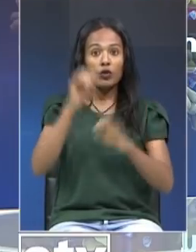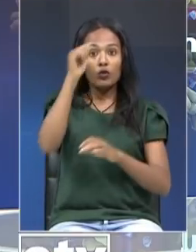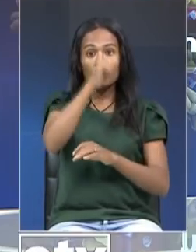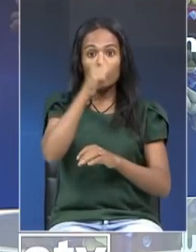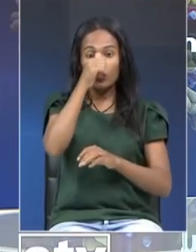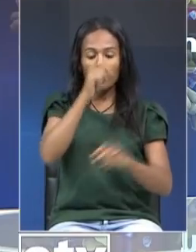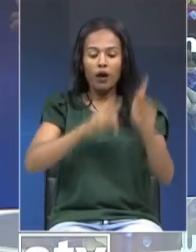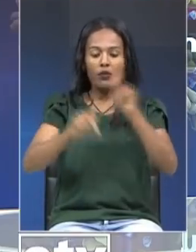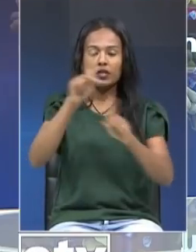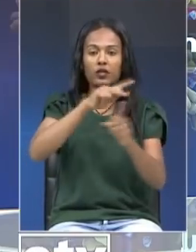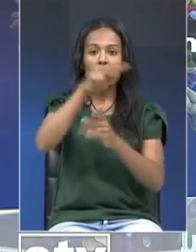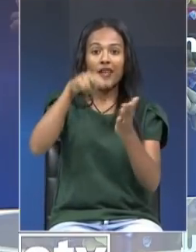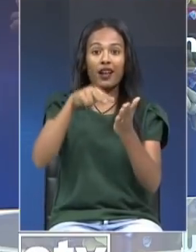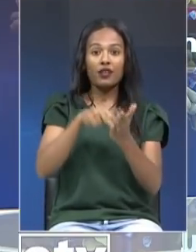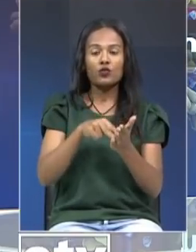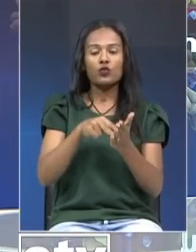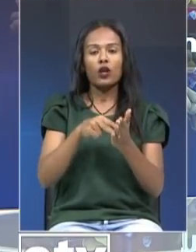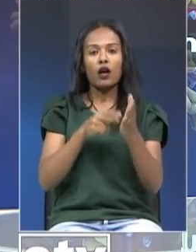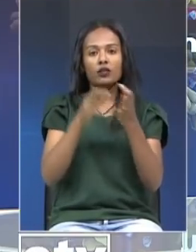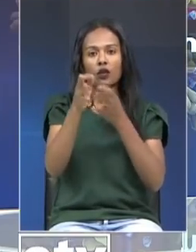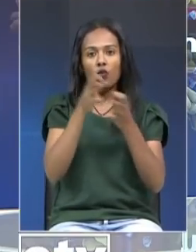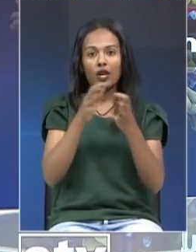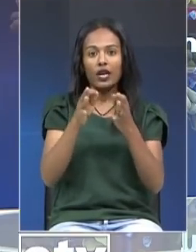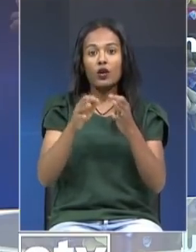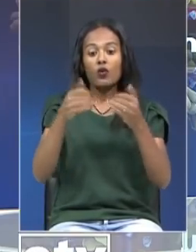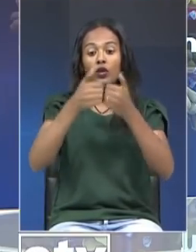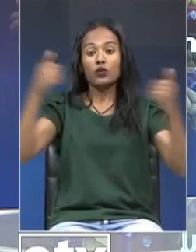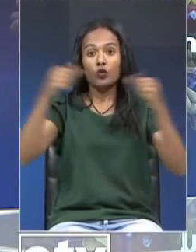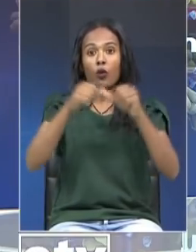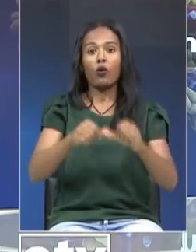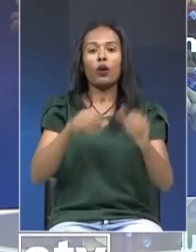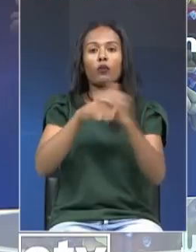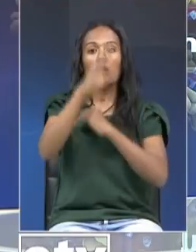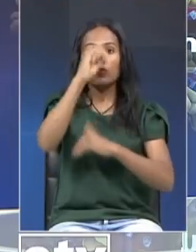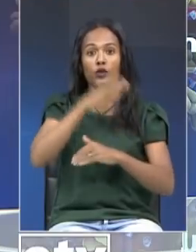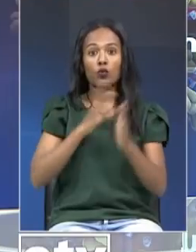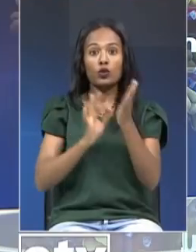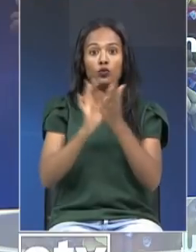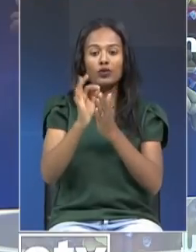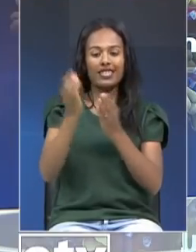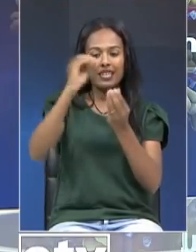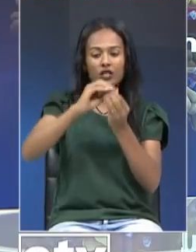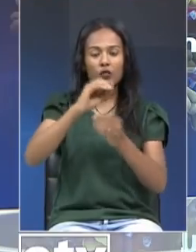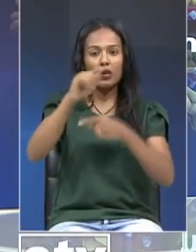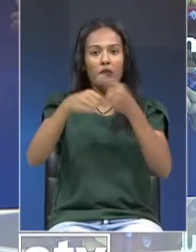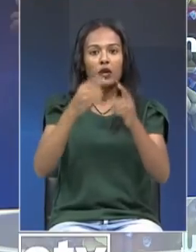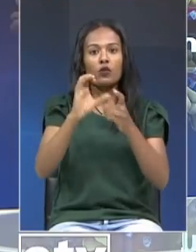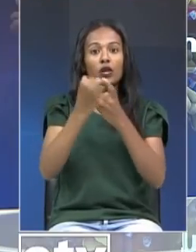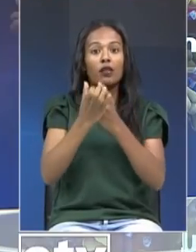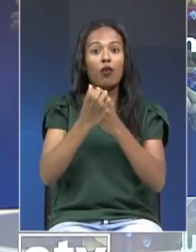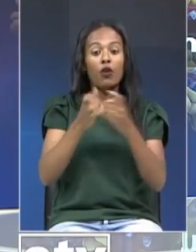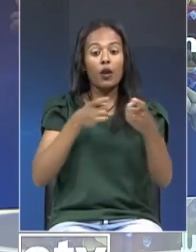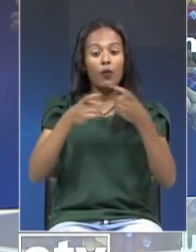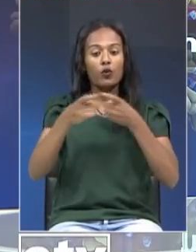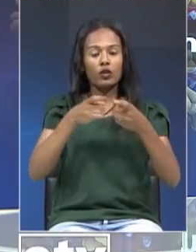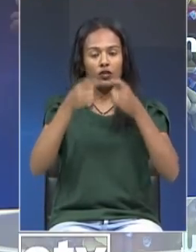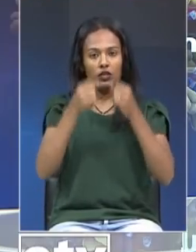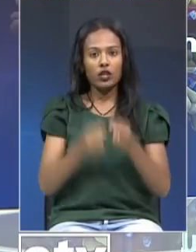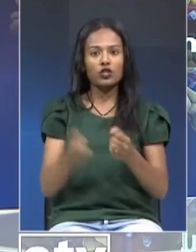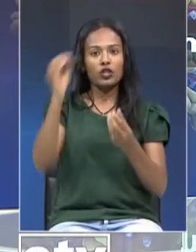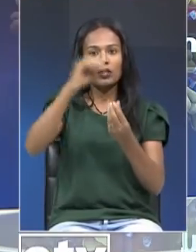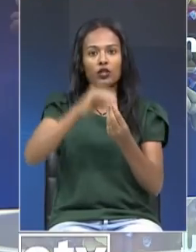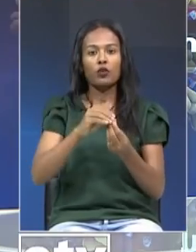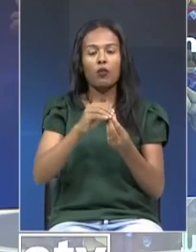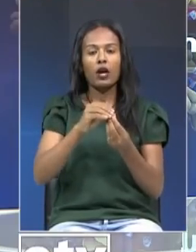ህብረተሰብ ጤና ኢንስቲትዩት አስታወቀ። ወደ ለይቶ ማቆያዎች የሚገቡ ሰዎች ቁጥር ታዲያ እየጨመረ ቢሄድ ሁኔታውን ለመቆጣጠር እንዲያስችል